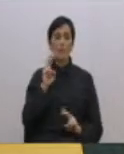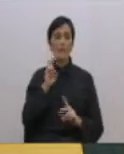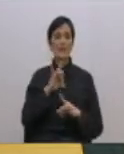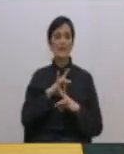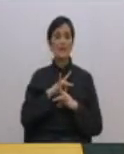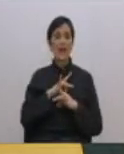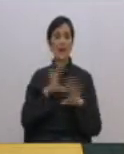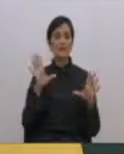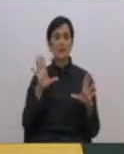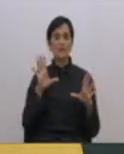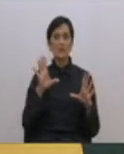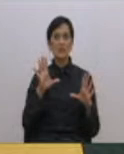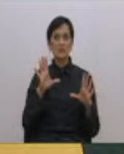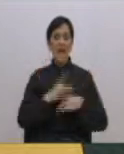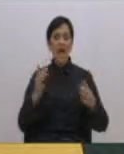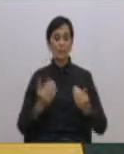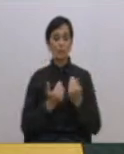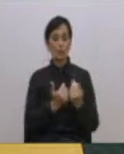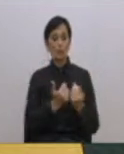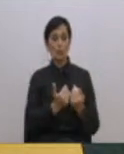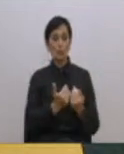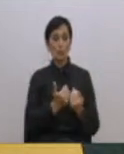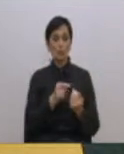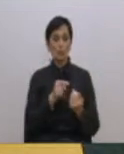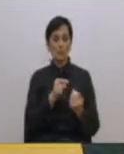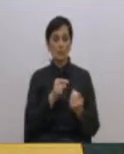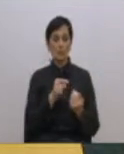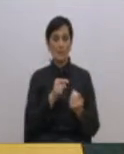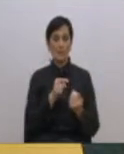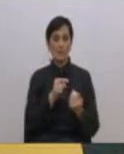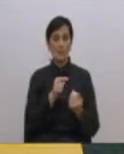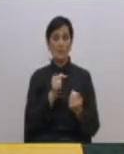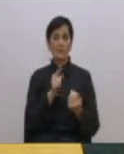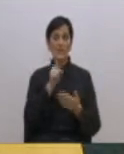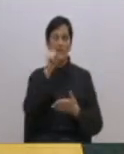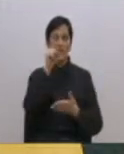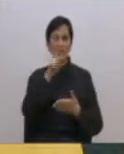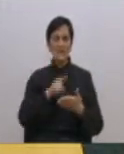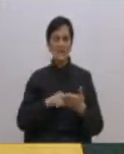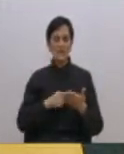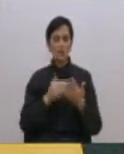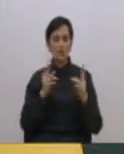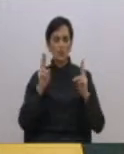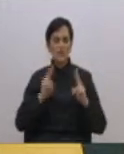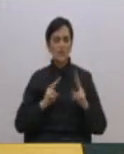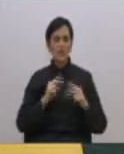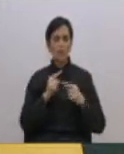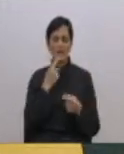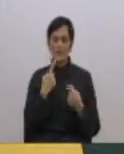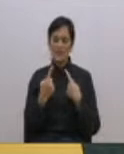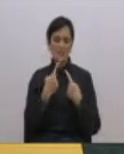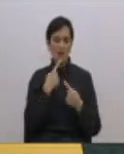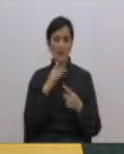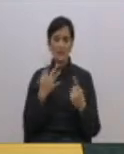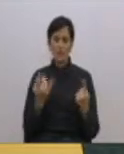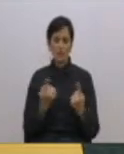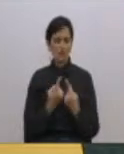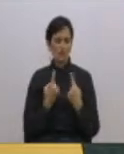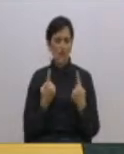დღესასწაულს, ანუ დღესასწაულა, ანუ დღესა, ანუ თუნდაც რელიგიური რიტუალის შესრულებისთვის აუცილებელია. ასეთ